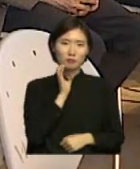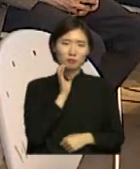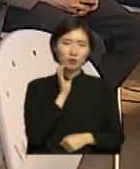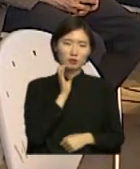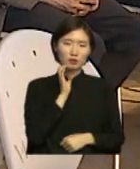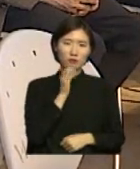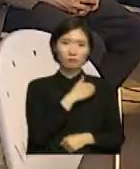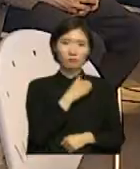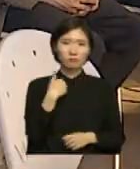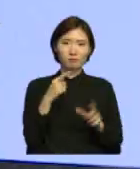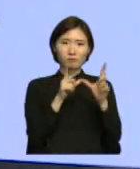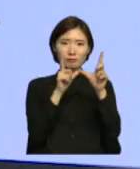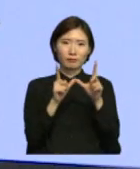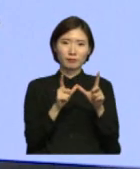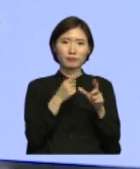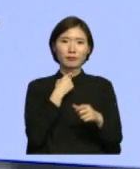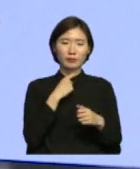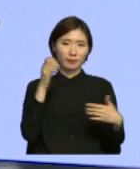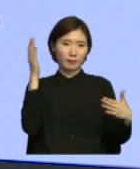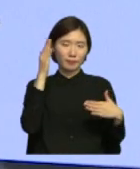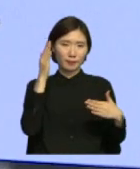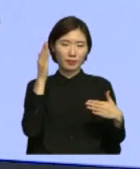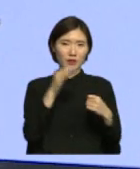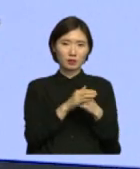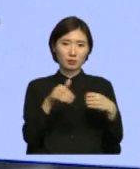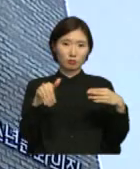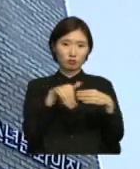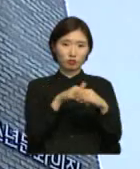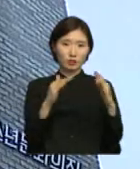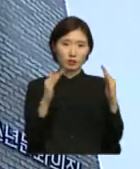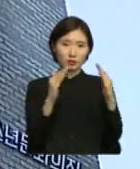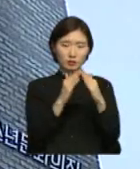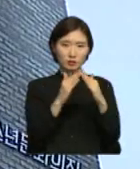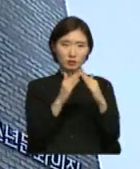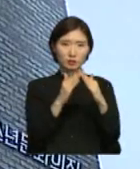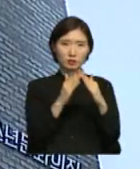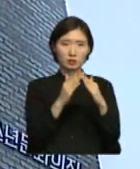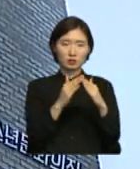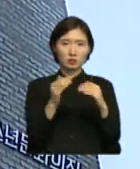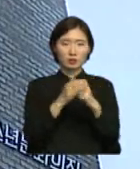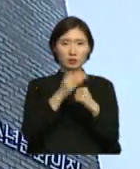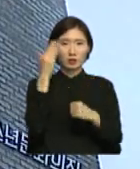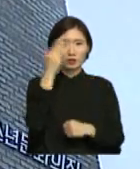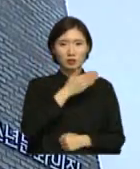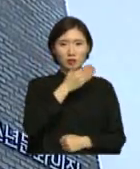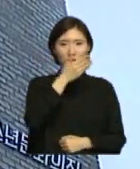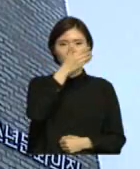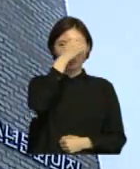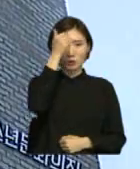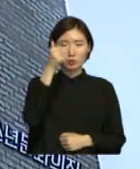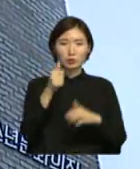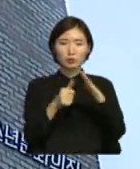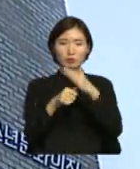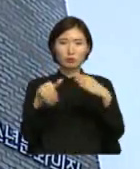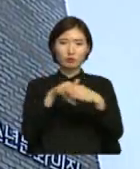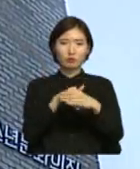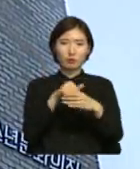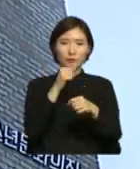수밖에 없었던 학생들. 상계 청소년 문화의 집이 건전한 청소년 문화 만들기에 앞장서게 될지